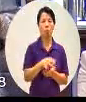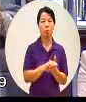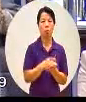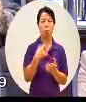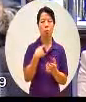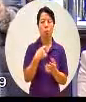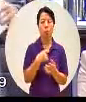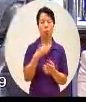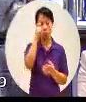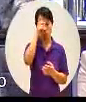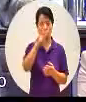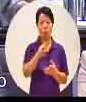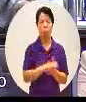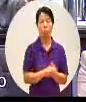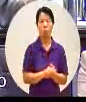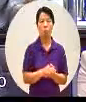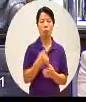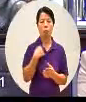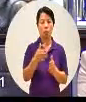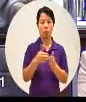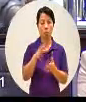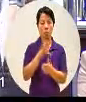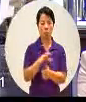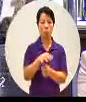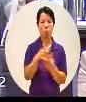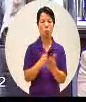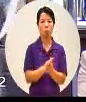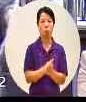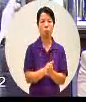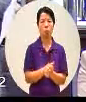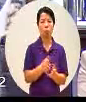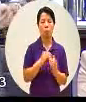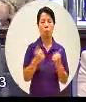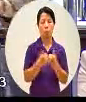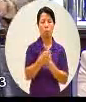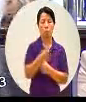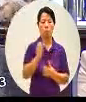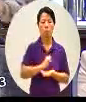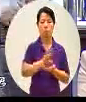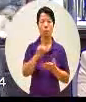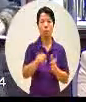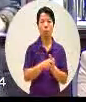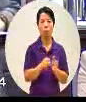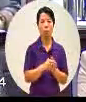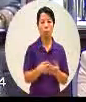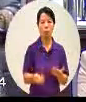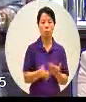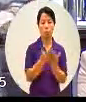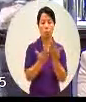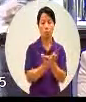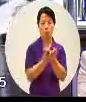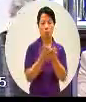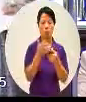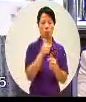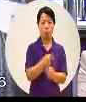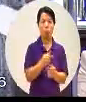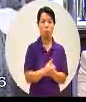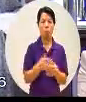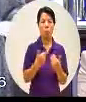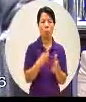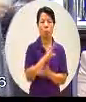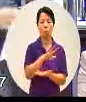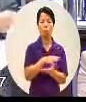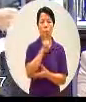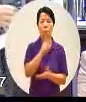有当时咱的我的要求，我内部同仁要甲议员做报告，应该爱较完整。啊，唔当伊滴讲啊，这个